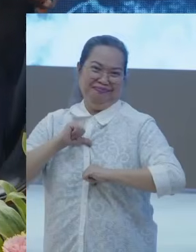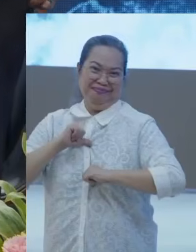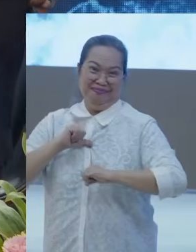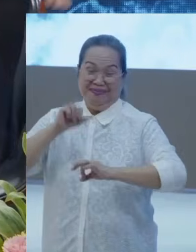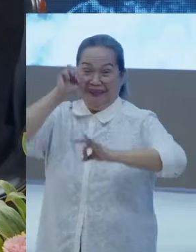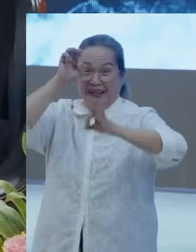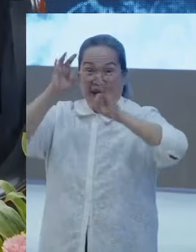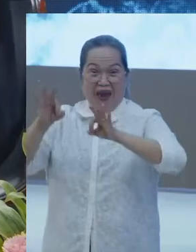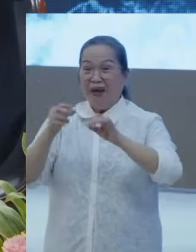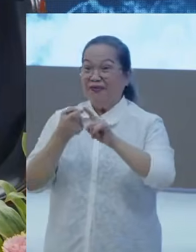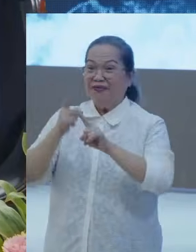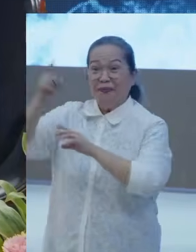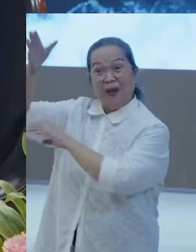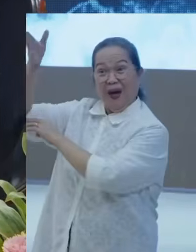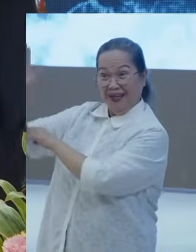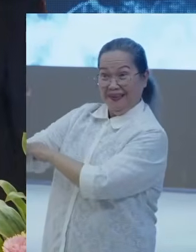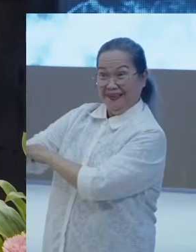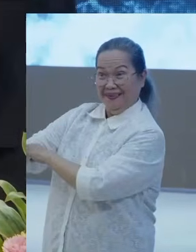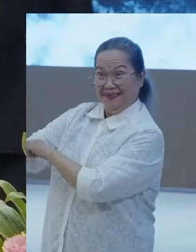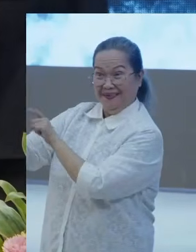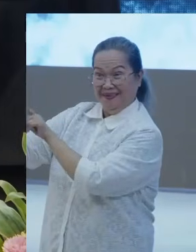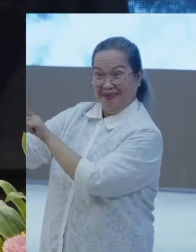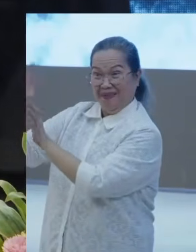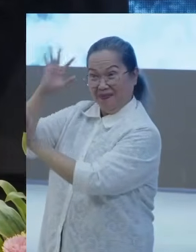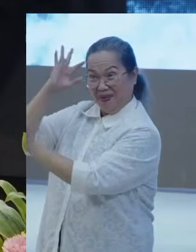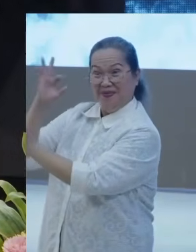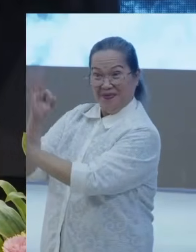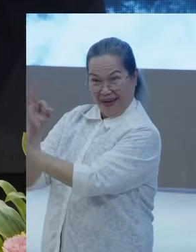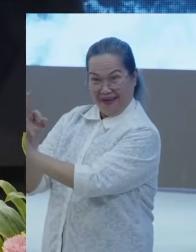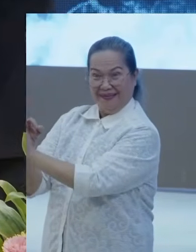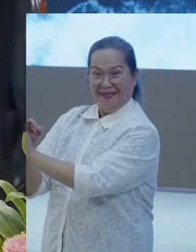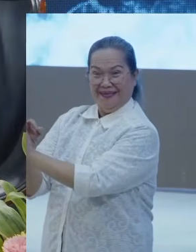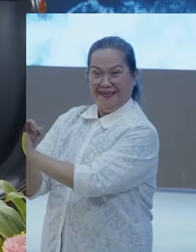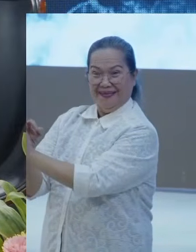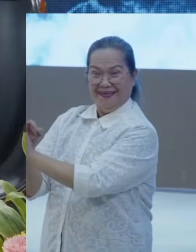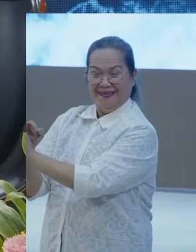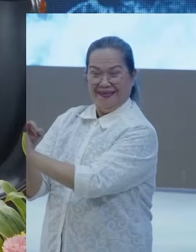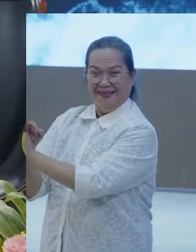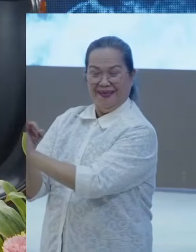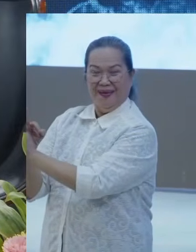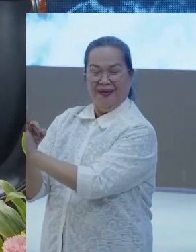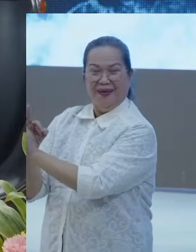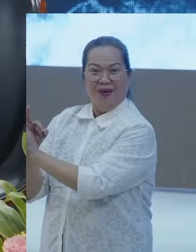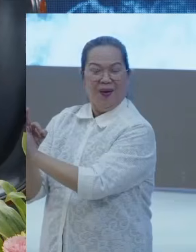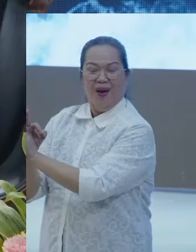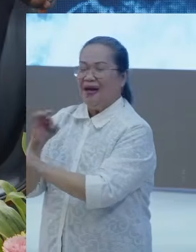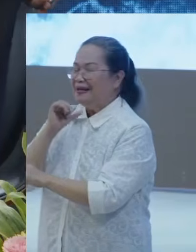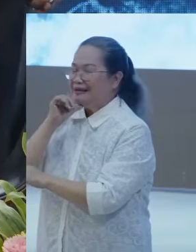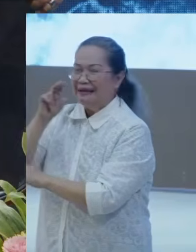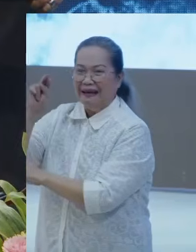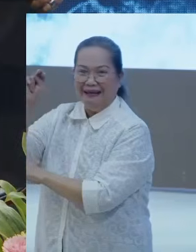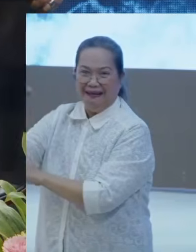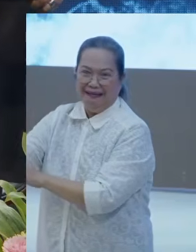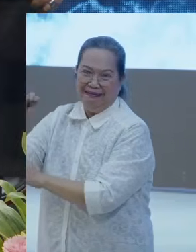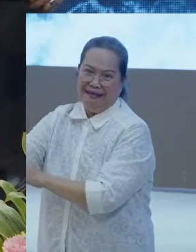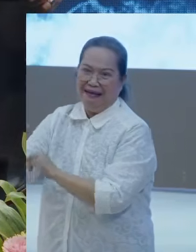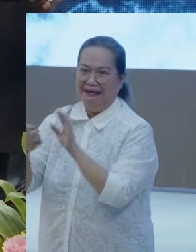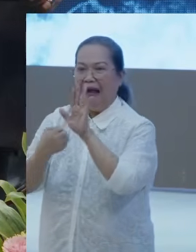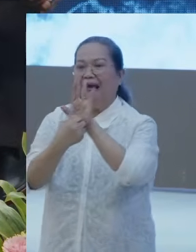Kung galing sa Panginoon ang inyong pananampalataya, hindi niya kailangan ng